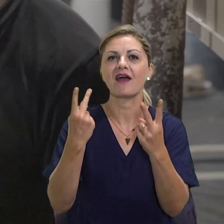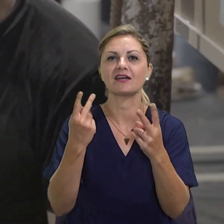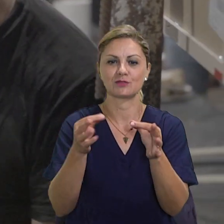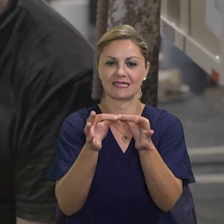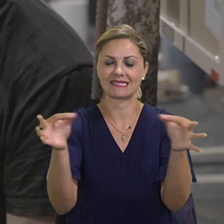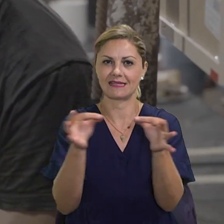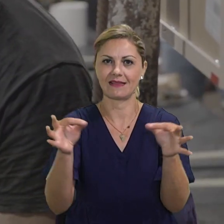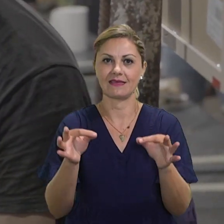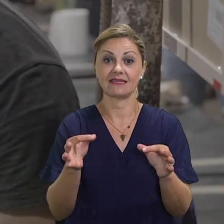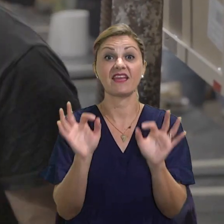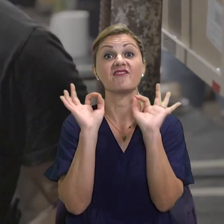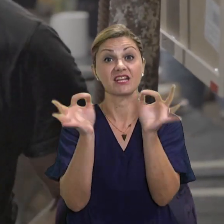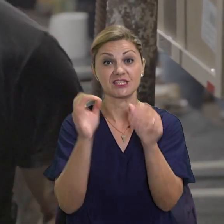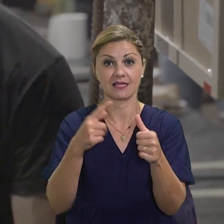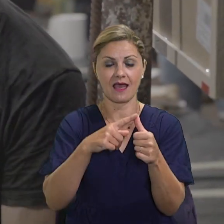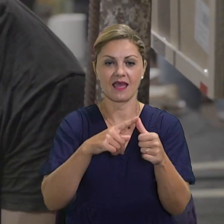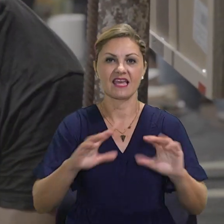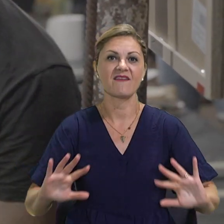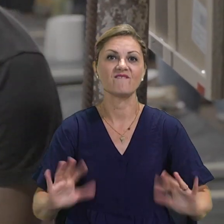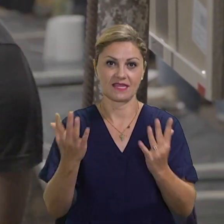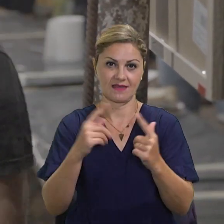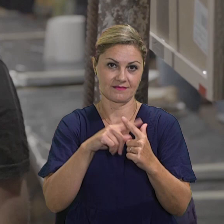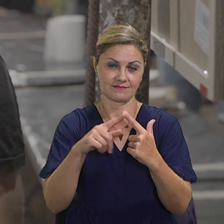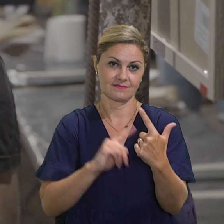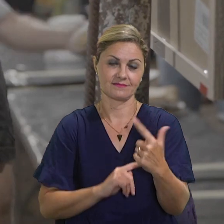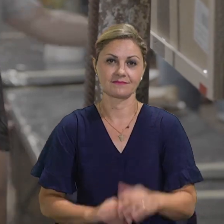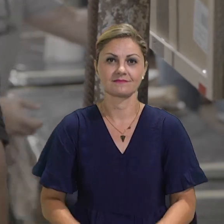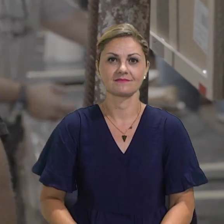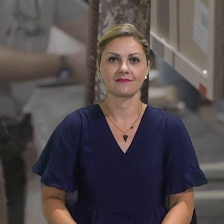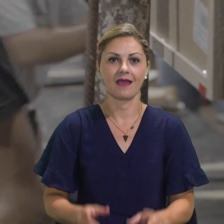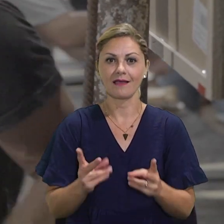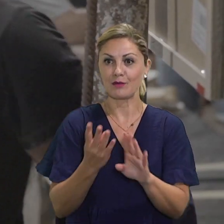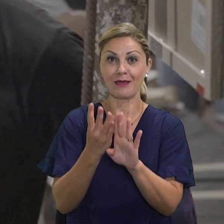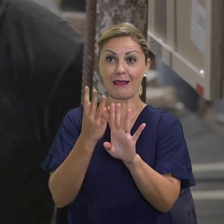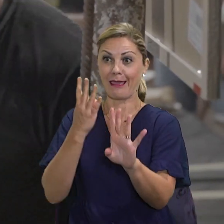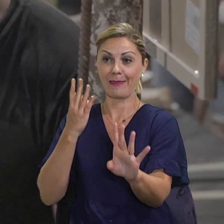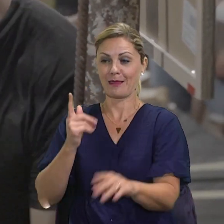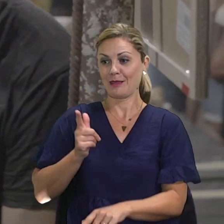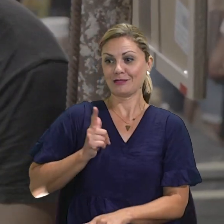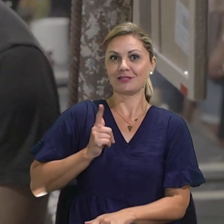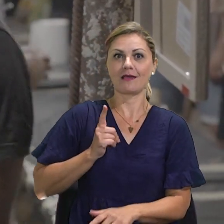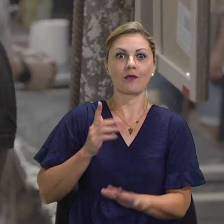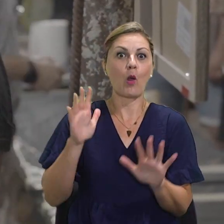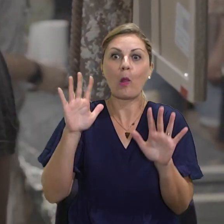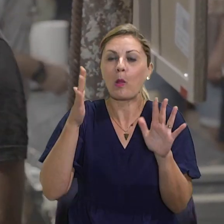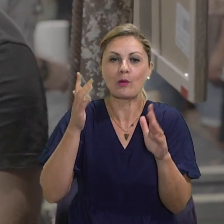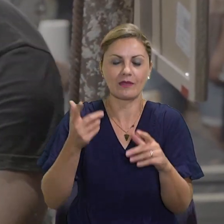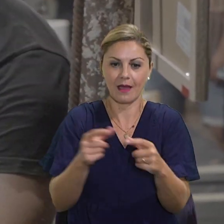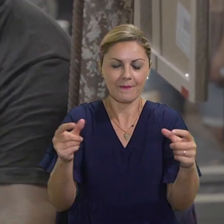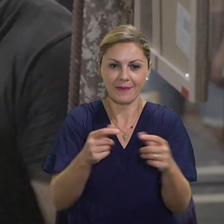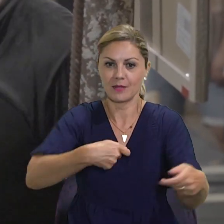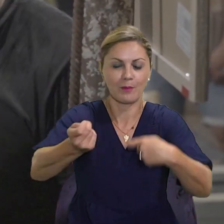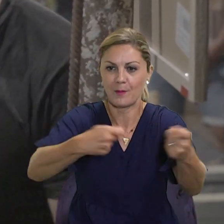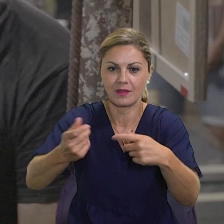srdele? Dobra žerava i da je friška, to je najbitnije. Kako ide, vidimo, red je ogroman, velika... Ide ko